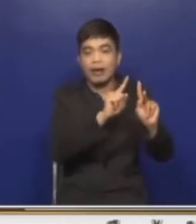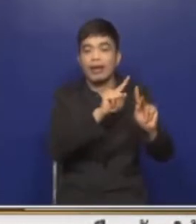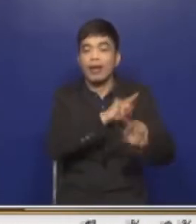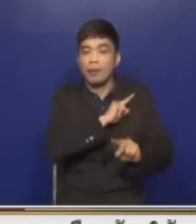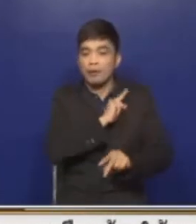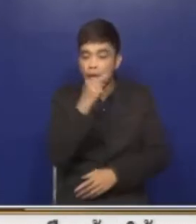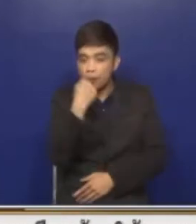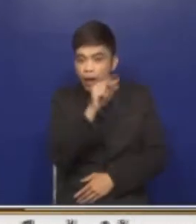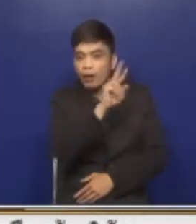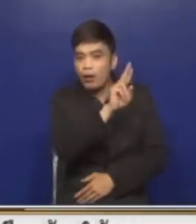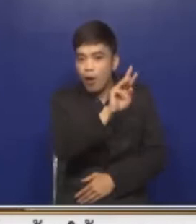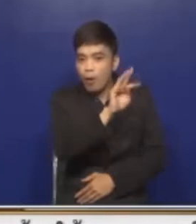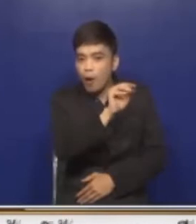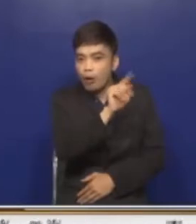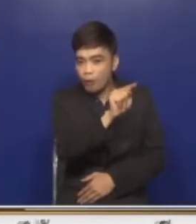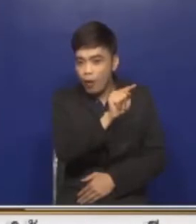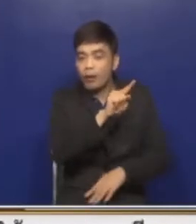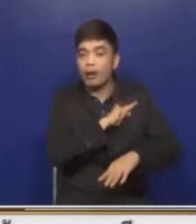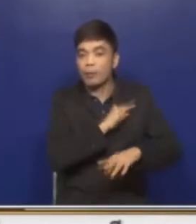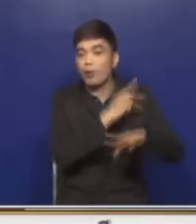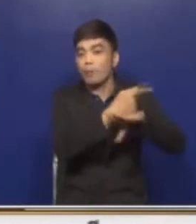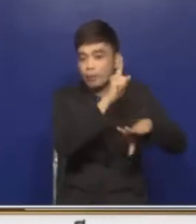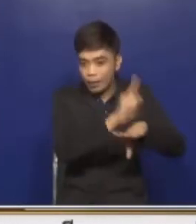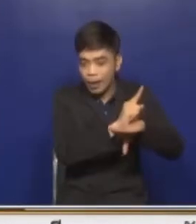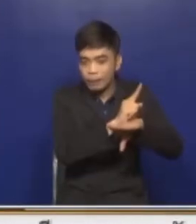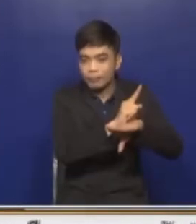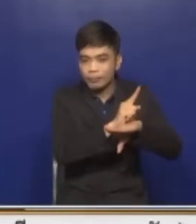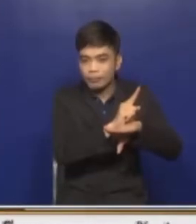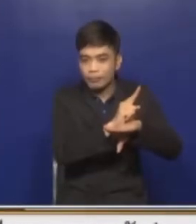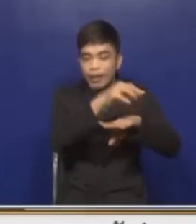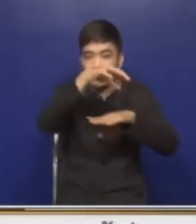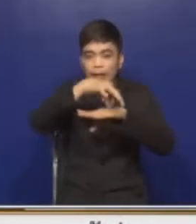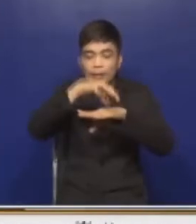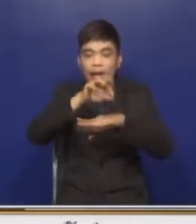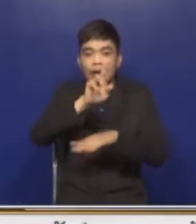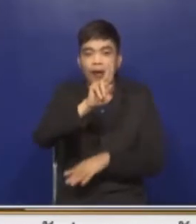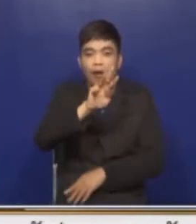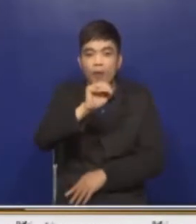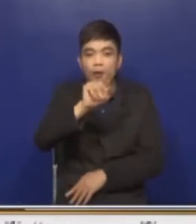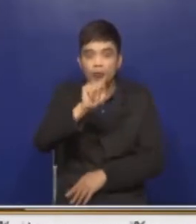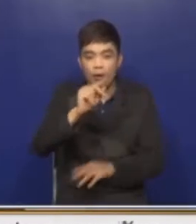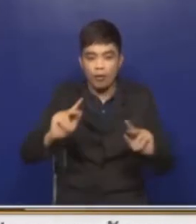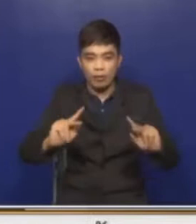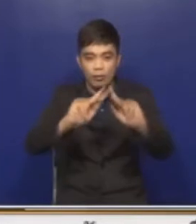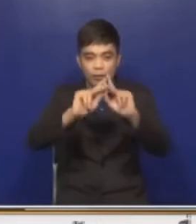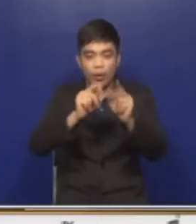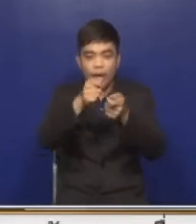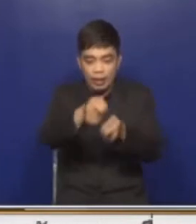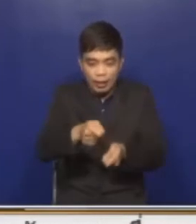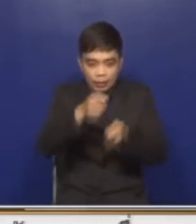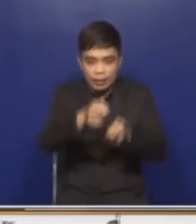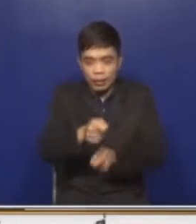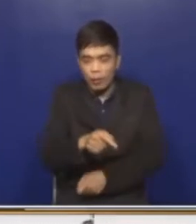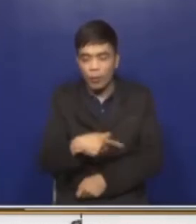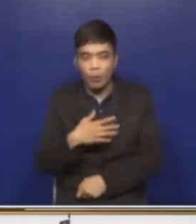เทียบเป็นความหวังเนี่ยมาเป็นรัฐมนตรีกระทรวงเกษตรท่านบังคับผมเผ่าเด็กผมต้องต้อง